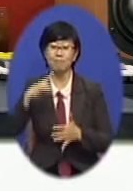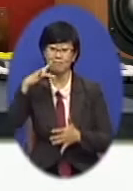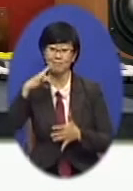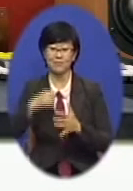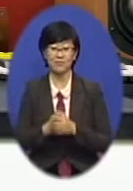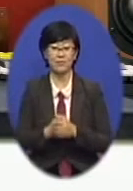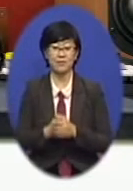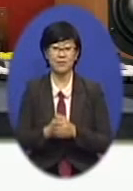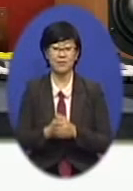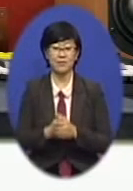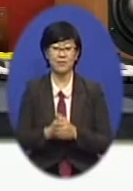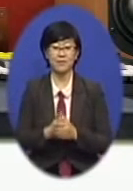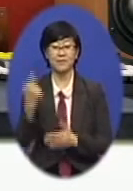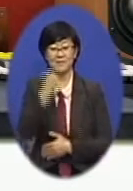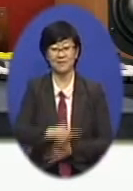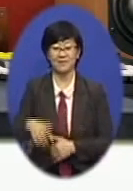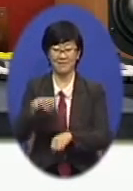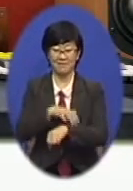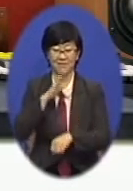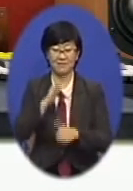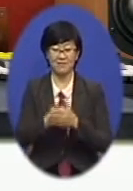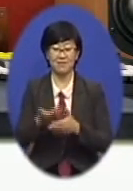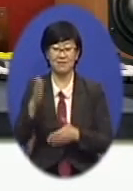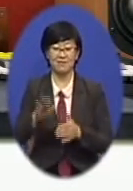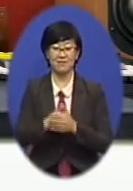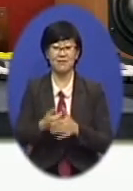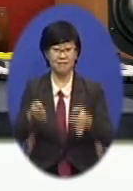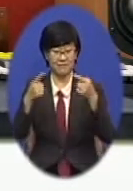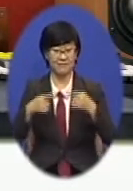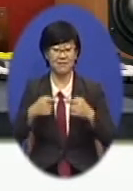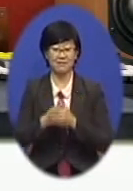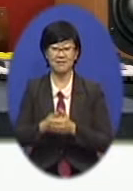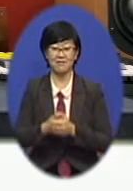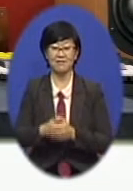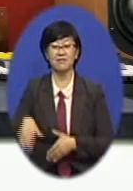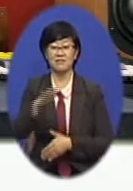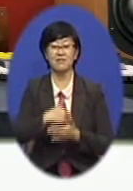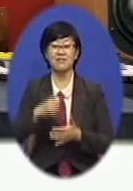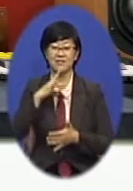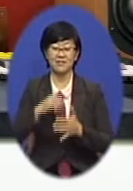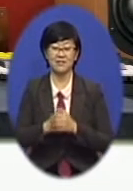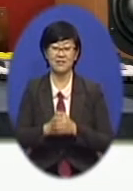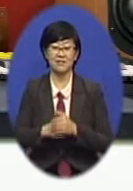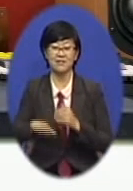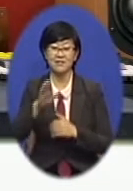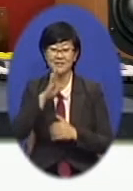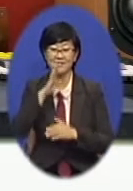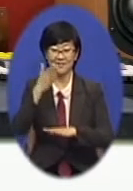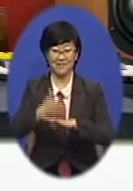네, 그리고요. 네. 이렇게 몸이 불편하신데도 이렇게 참가를 해주셔서 저희는 그것만으로도